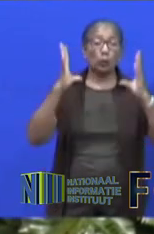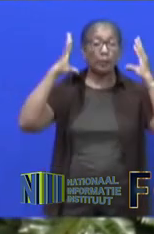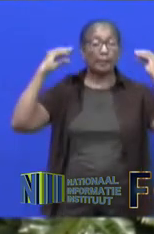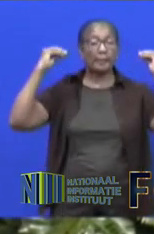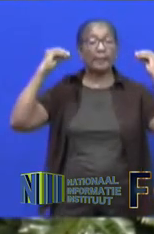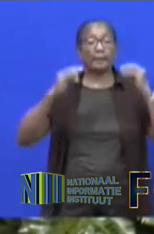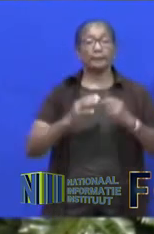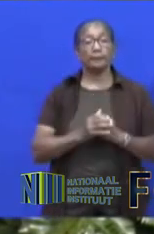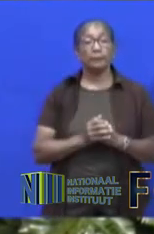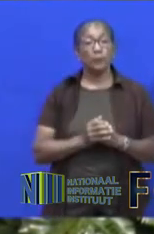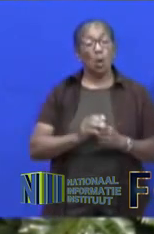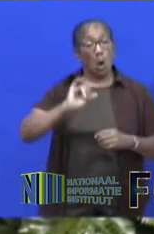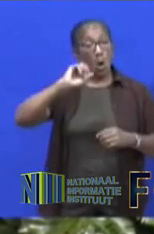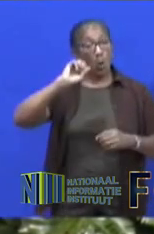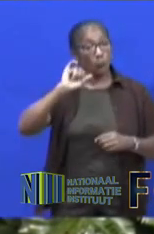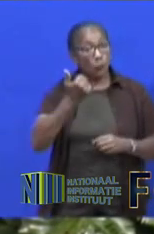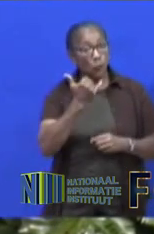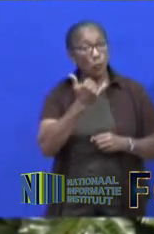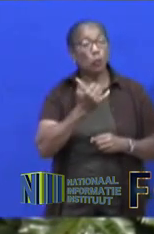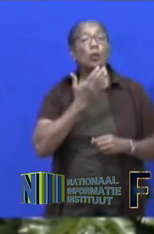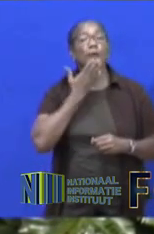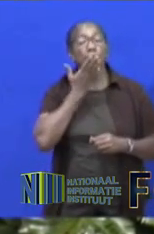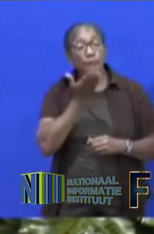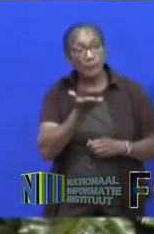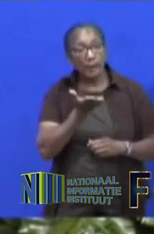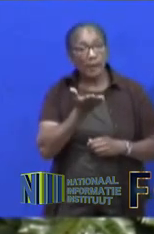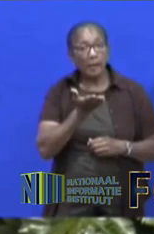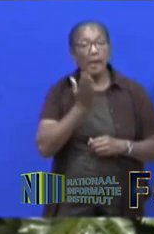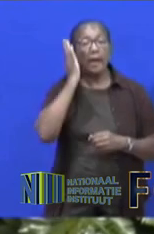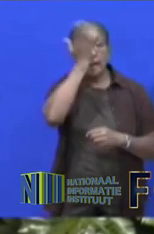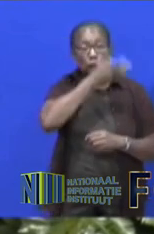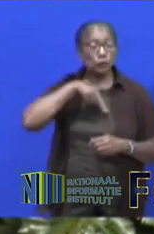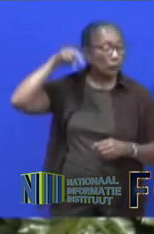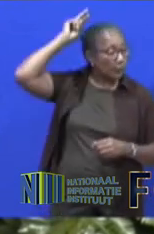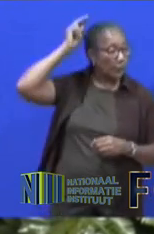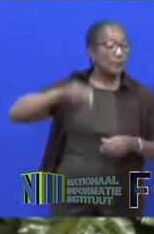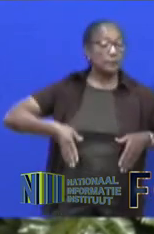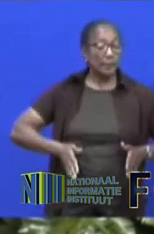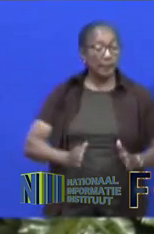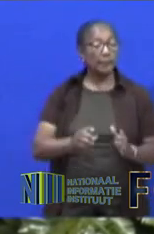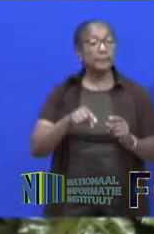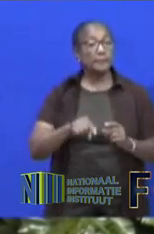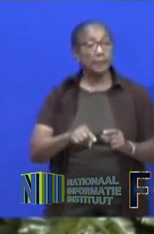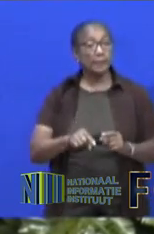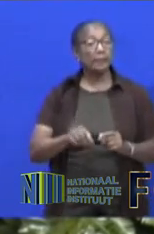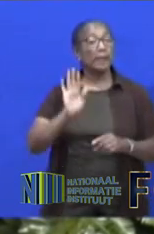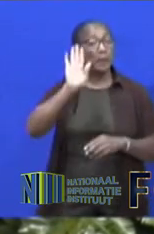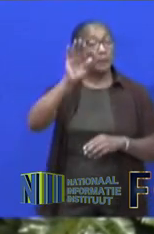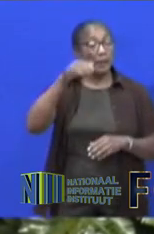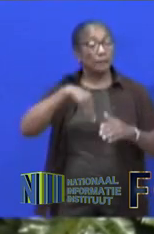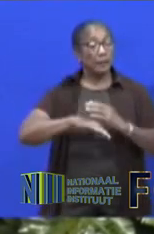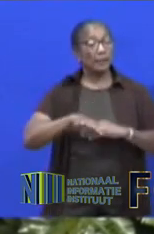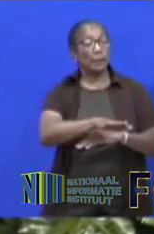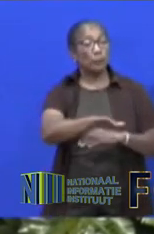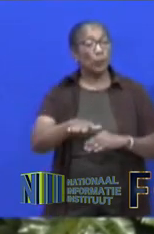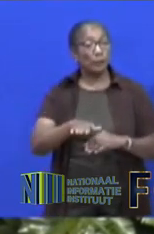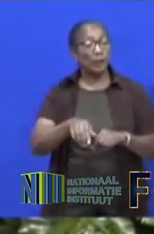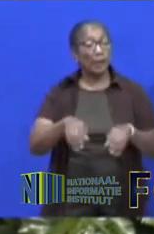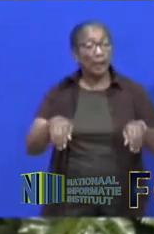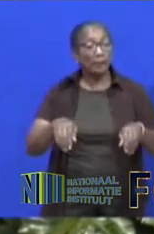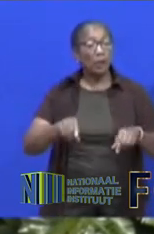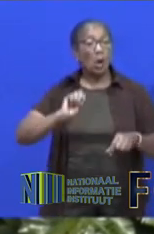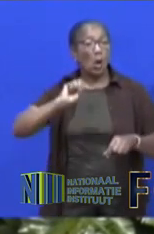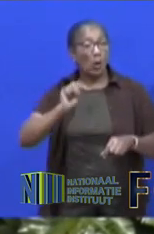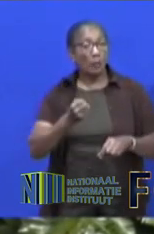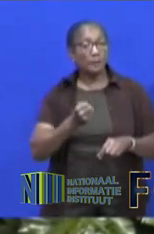Nederland. Wederom wordt het beroep gedaan aan Surinaamse ingezetenen die gestrand zijn in het buitenland